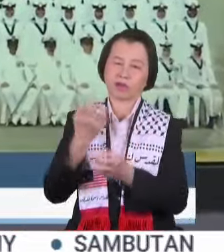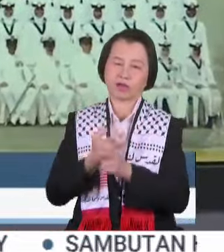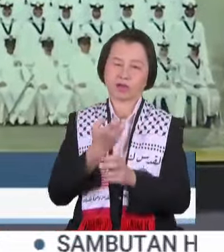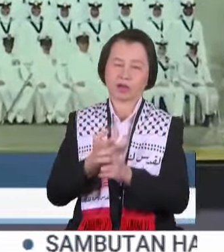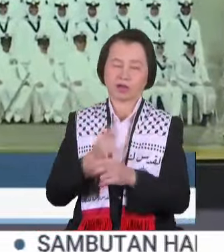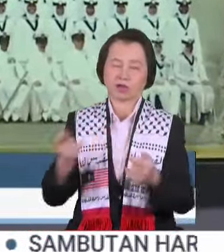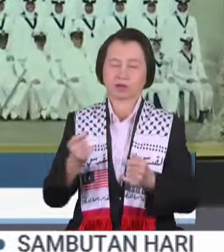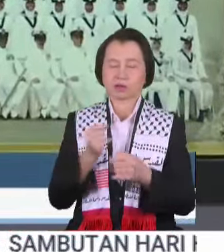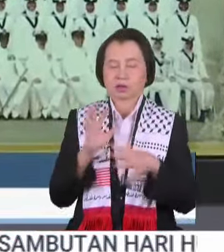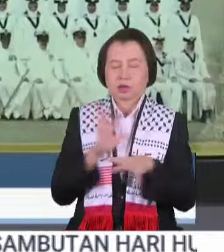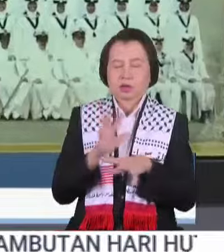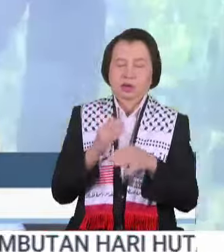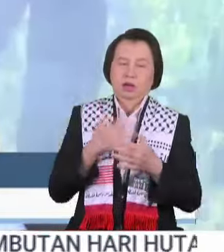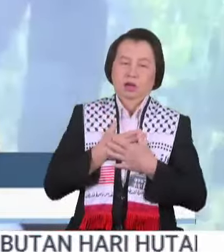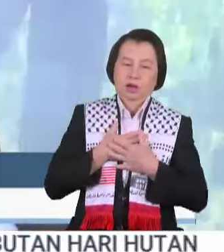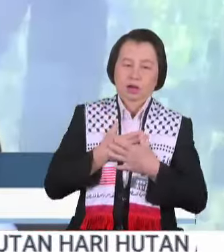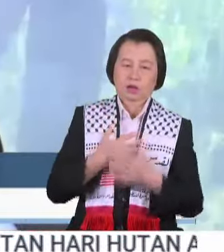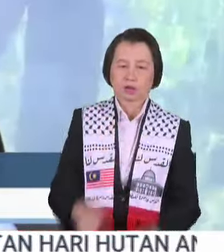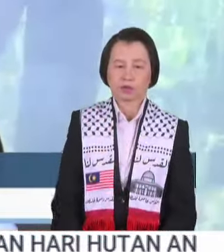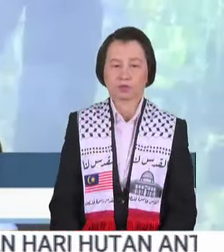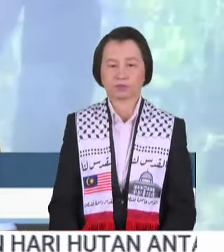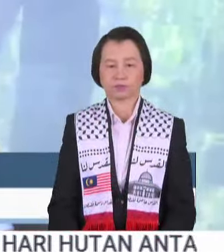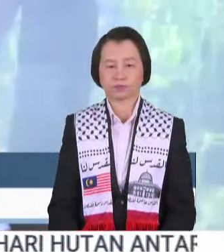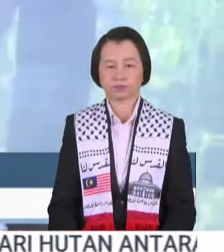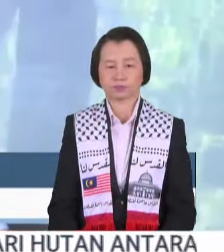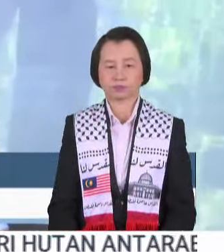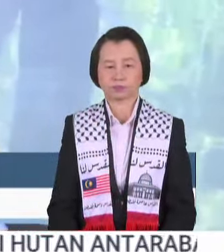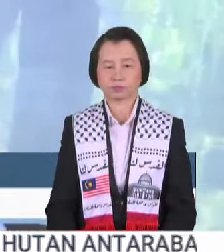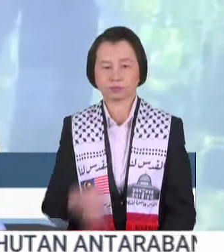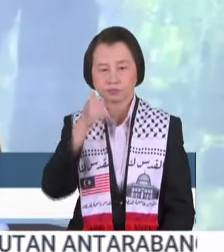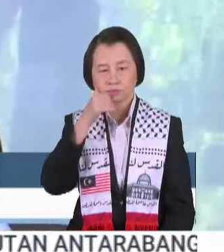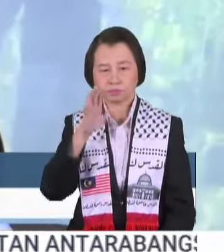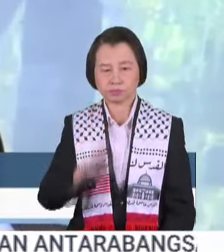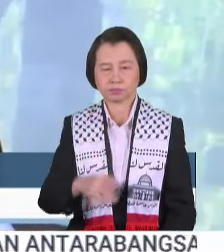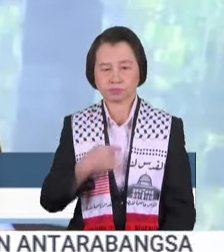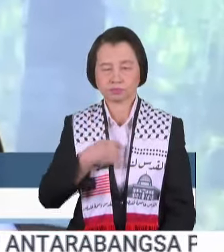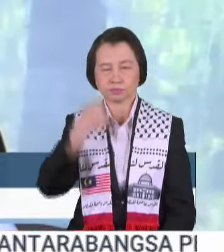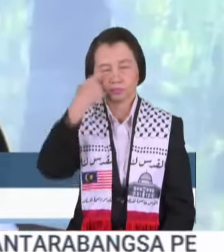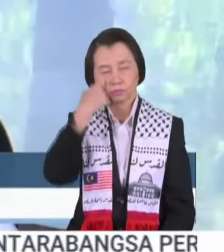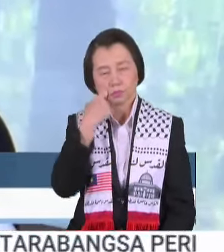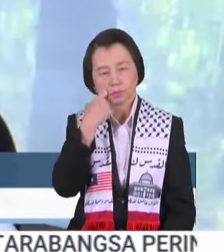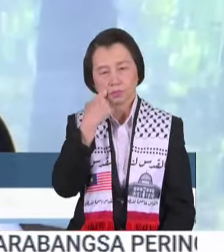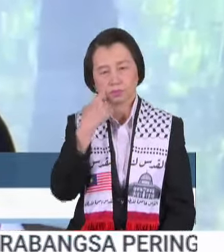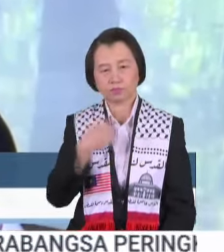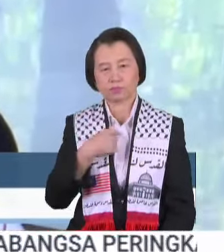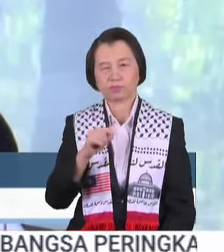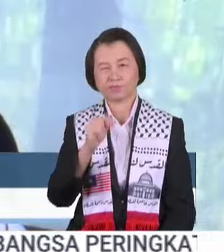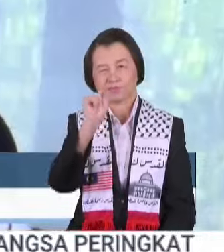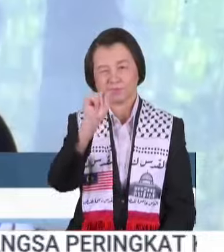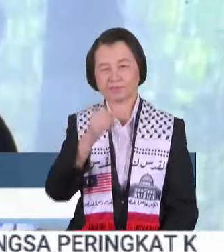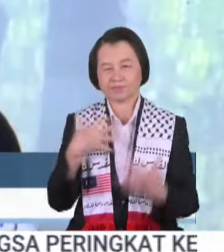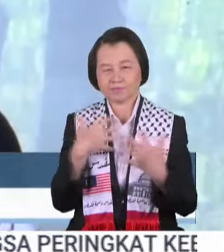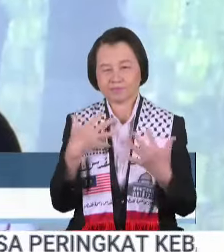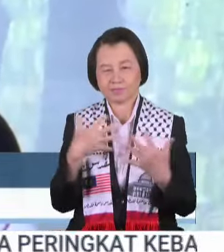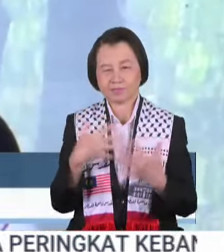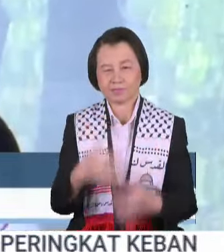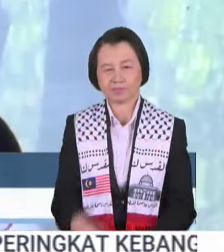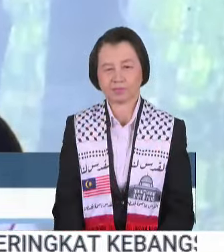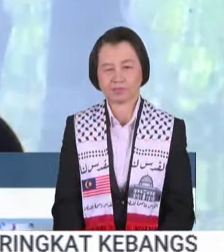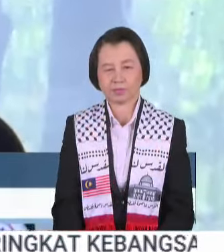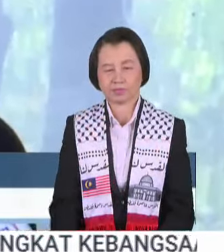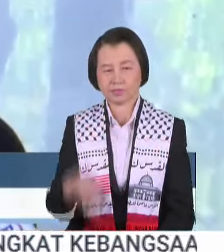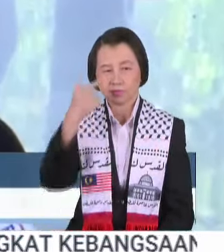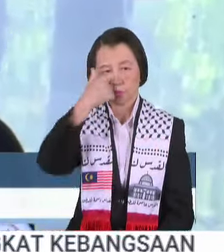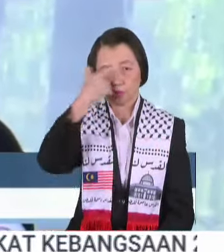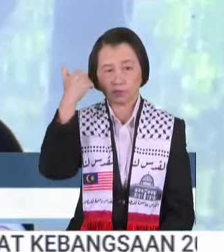menimbulkan sedikit trauma di hatinya. Dia suka, tapi dia macam takut je.